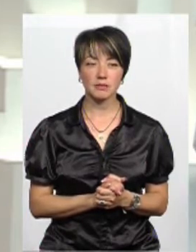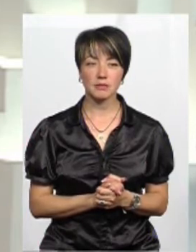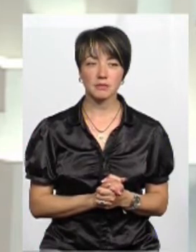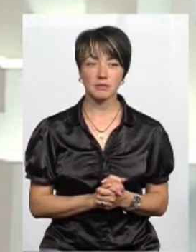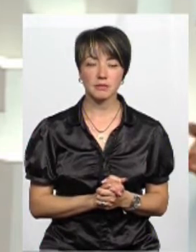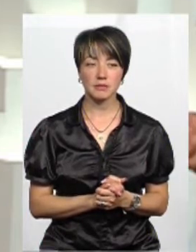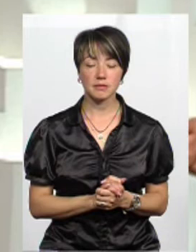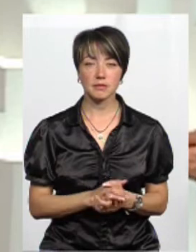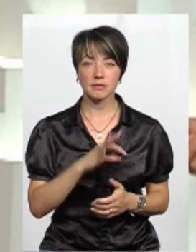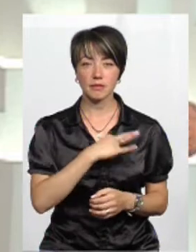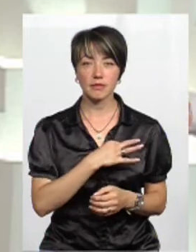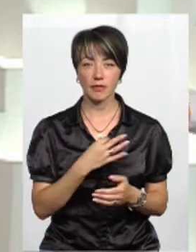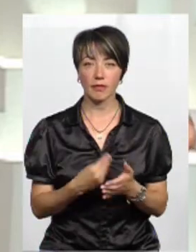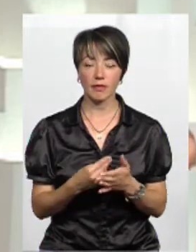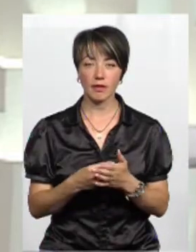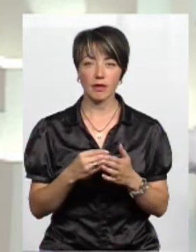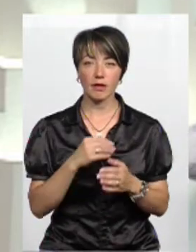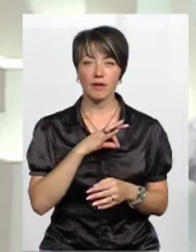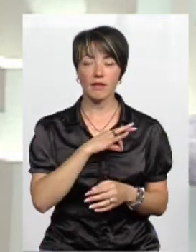фінансова розвідка. Фінансова розвідка. Ну це